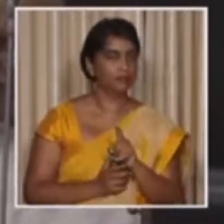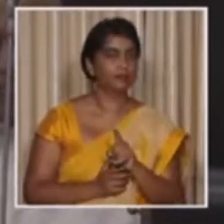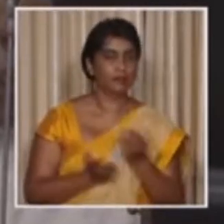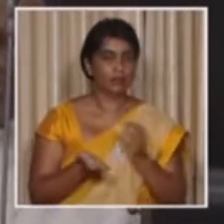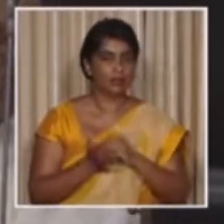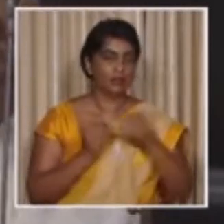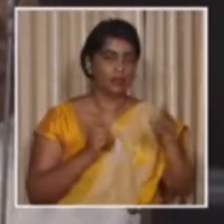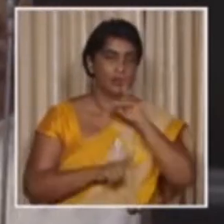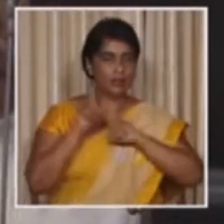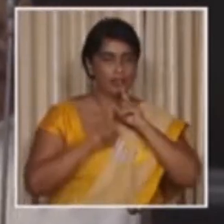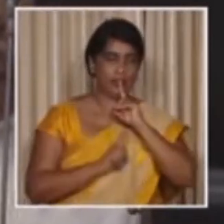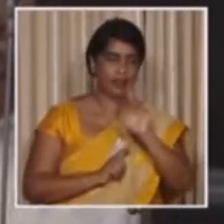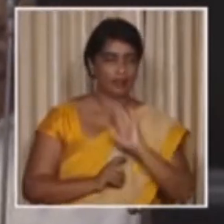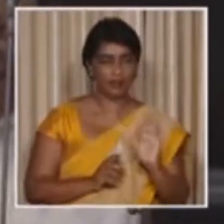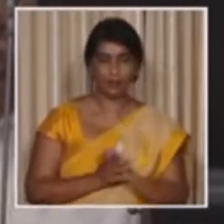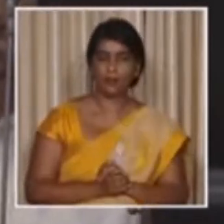දුරට කතා කරන්න යන්නේ